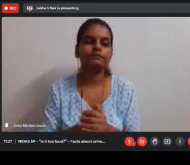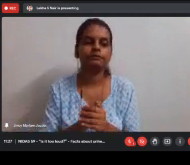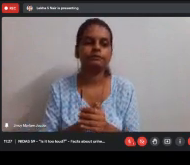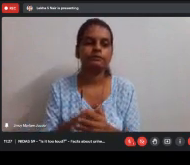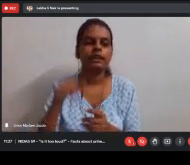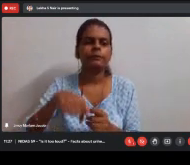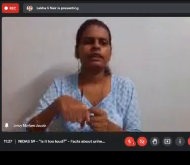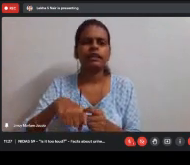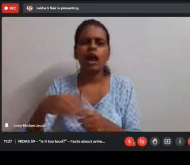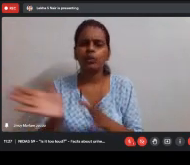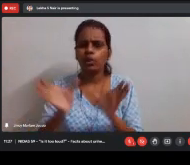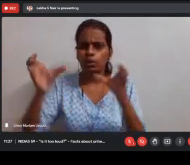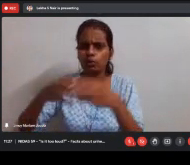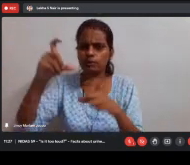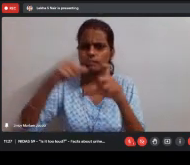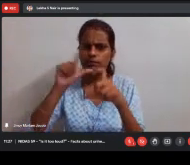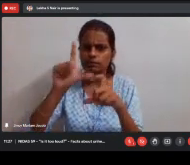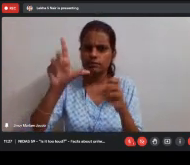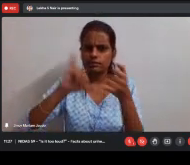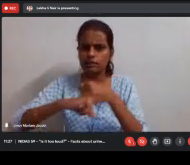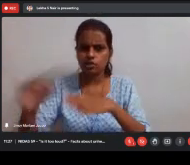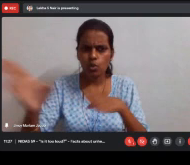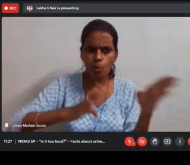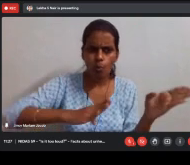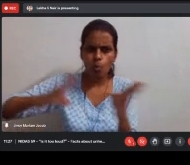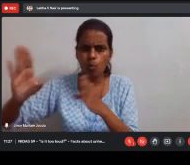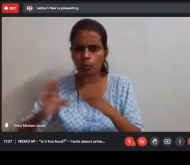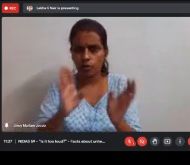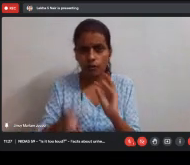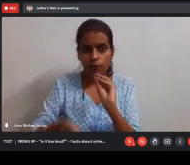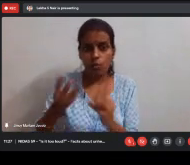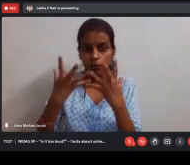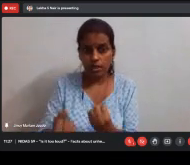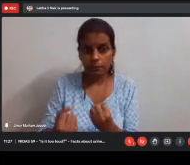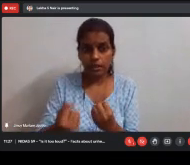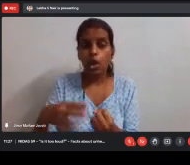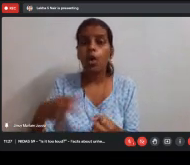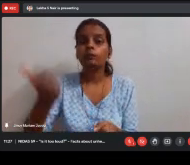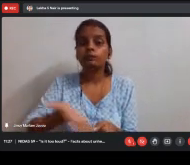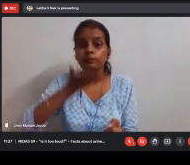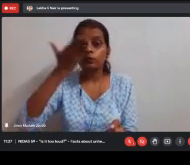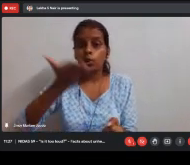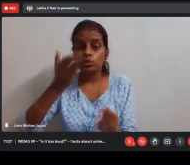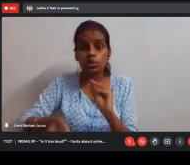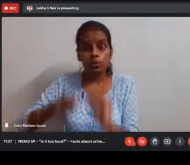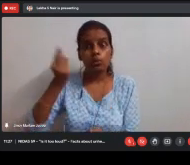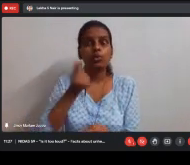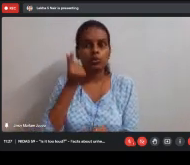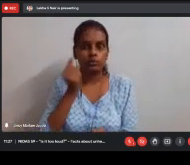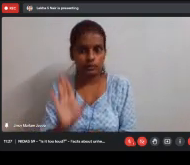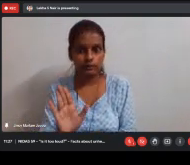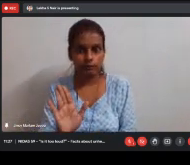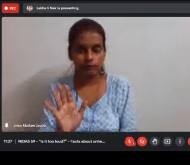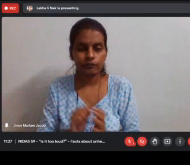അത് പതിയെ നശിച്ചു പോകുന്നു. ഹെയർ സെൽ ഡിസ്ട്രക്ഷൻ, മെക്കാനിക്കൽ ഡിസ്ട്രക്ഷൻ എന്ന് പറയും. ഇനി അതല്ലാതെ എന്ത് നടക്കുന്നു എന്ന് വെച്ച് കഴിഞ്ഞാല്,